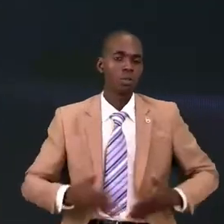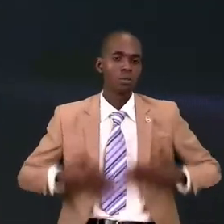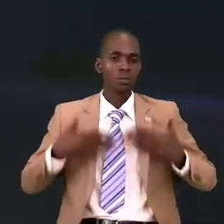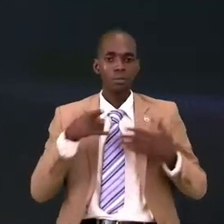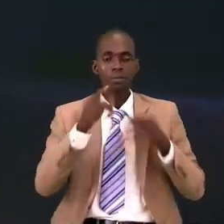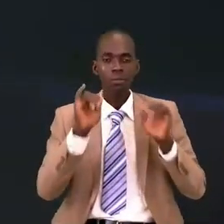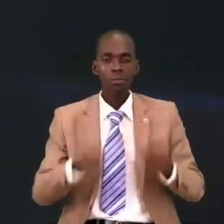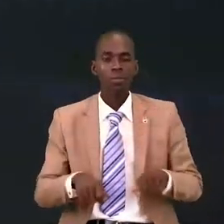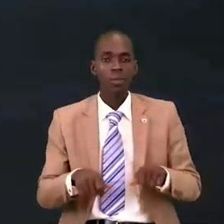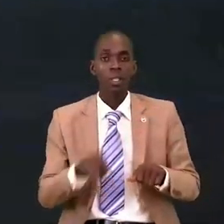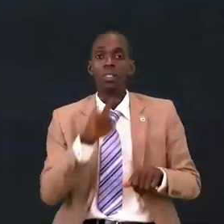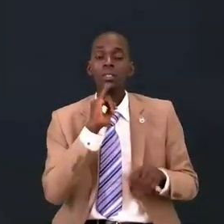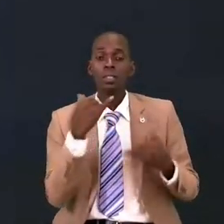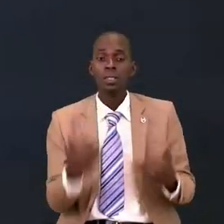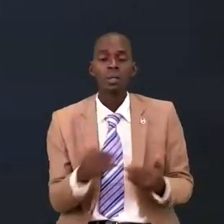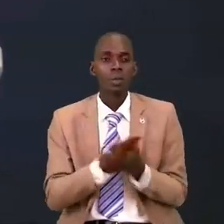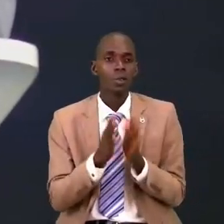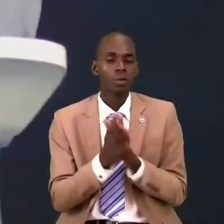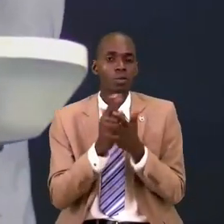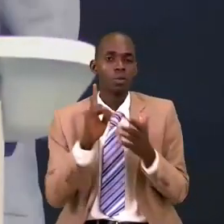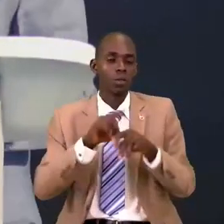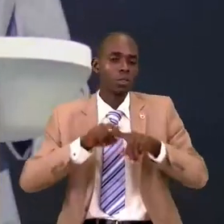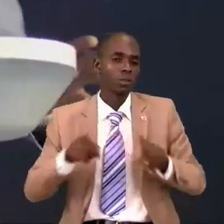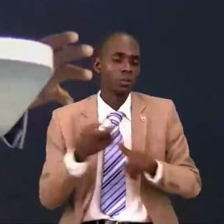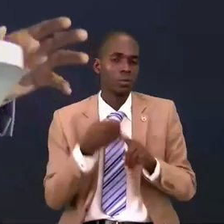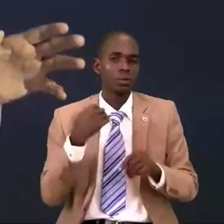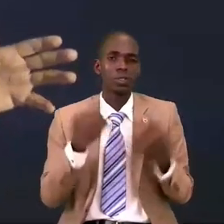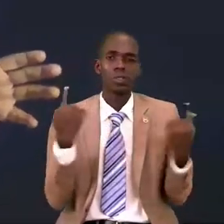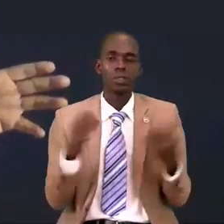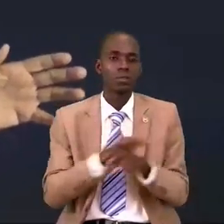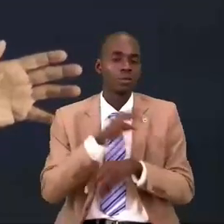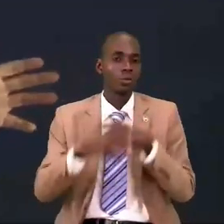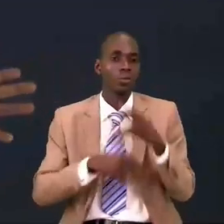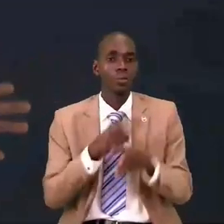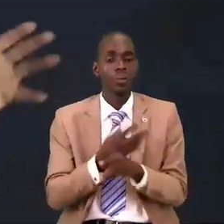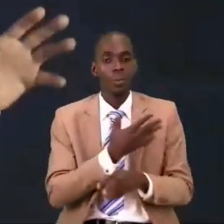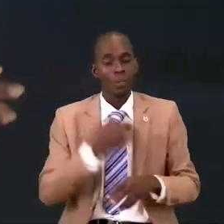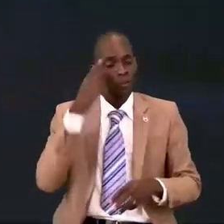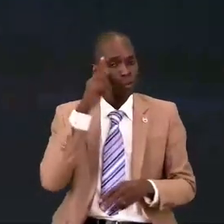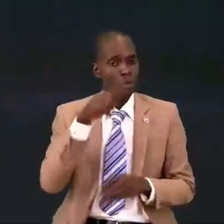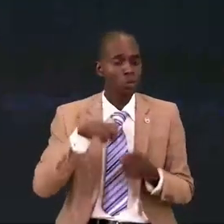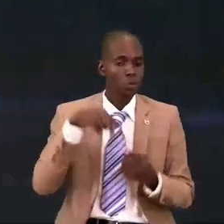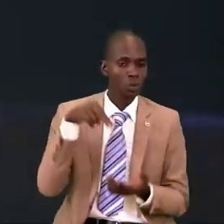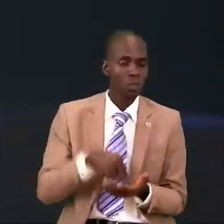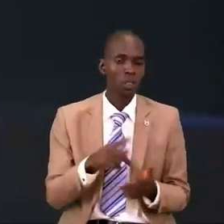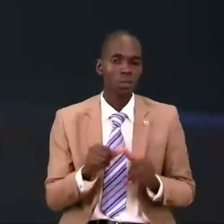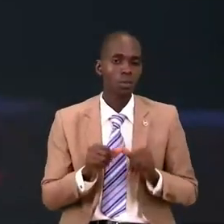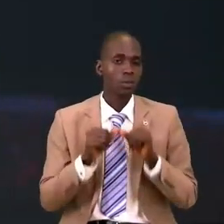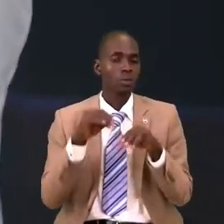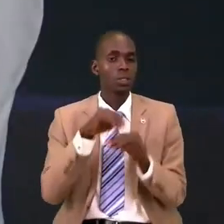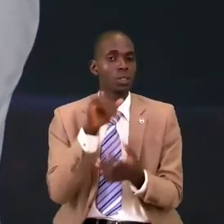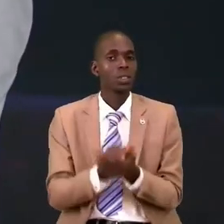que tu puisses tenir et maintenir cela, il faut le courage pour que maintenant tu